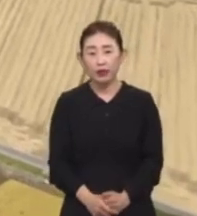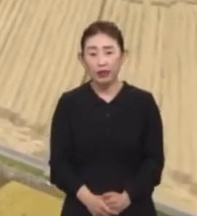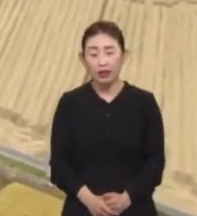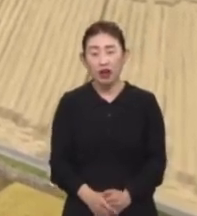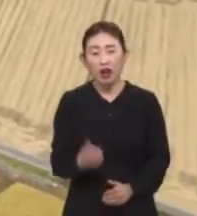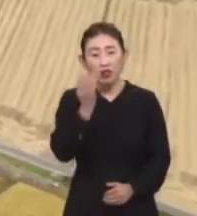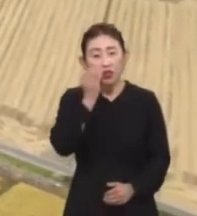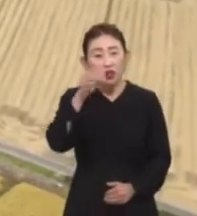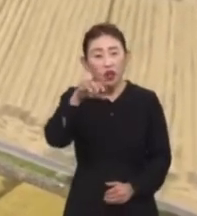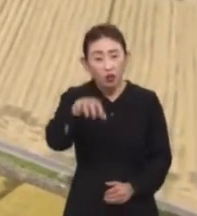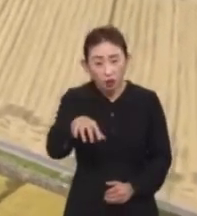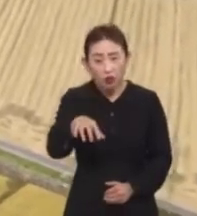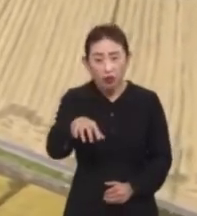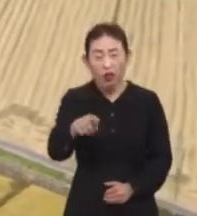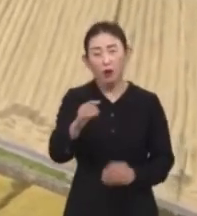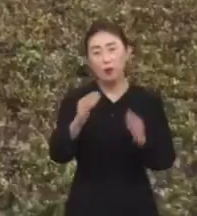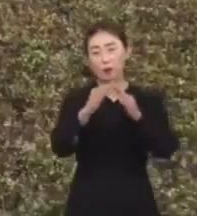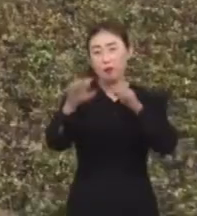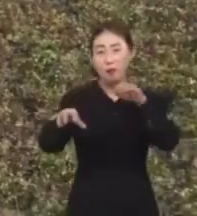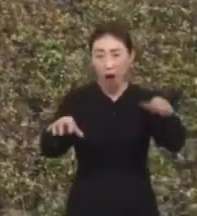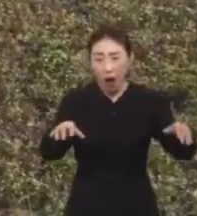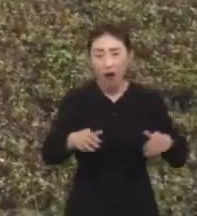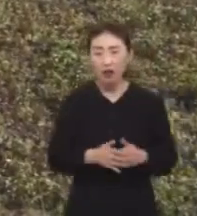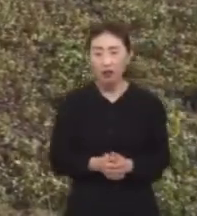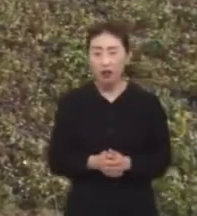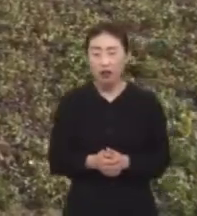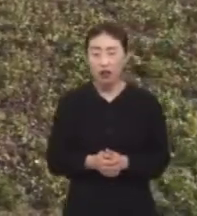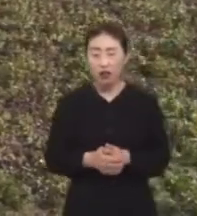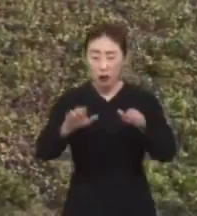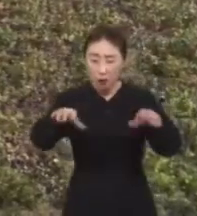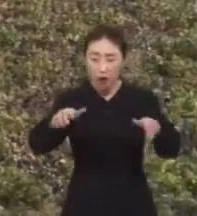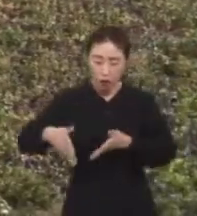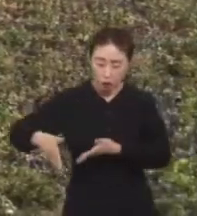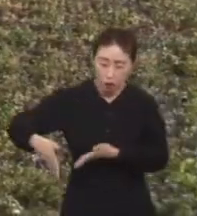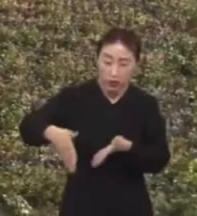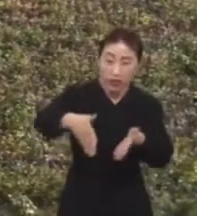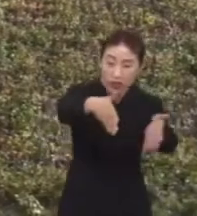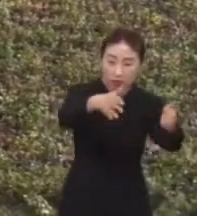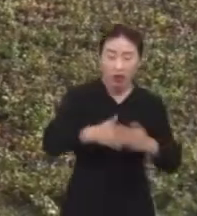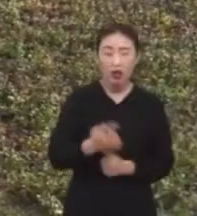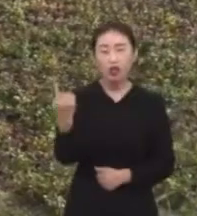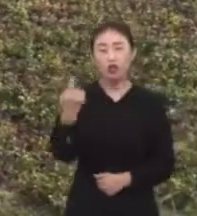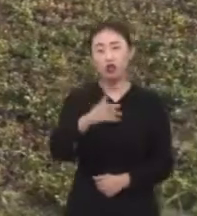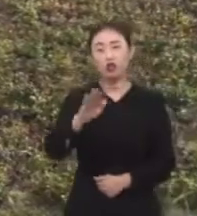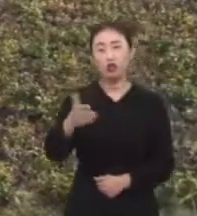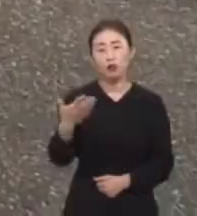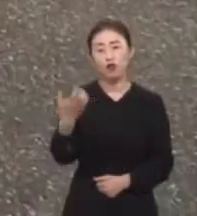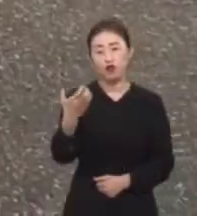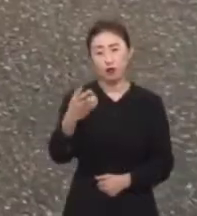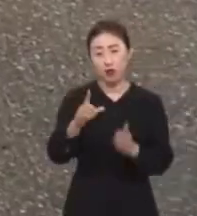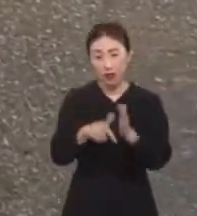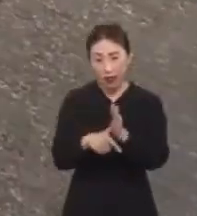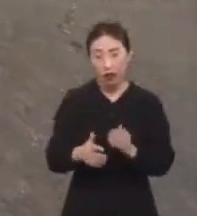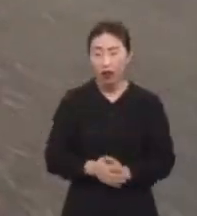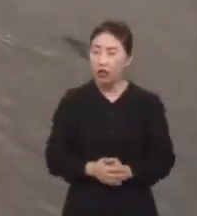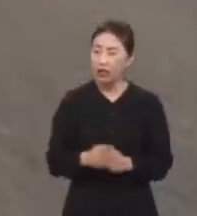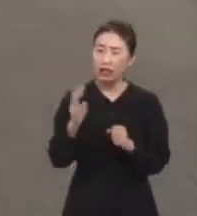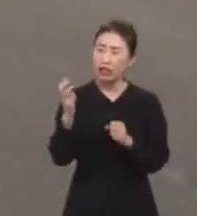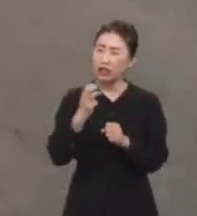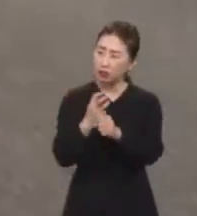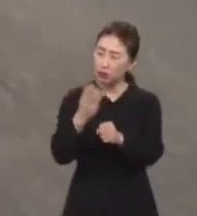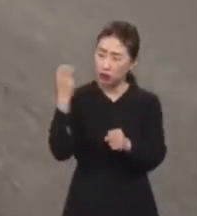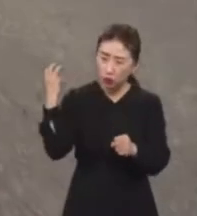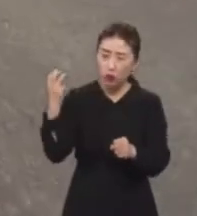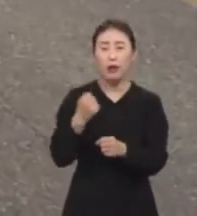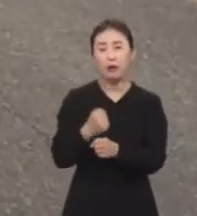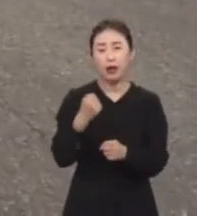이곳은 청양군 청양읍의 한 마을입니다. 이 마을을 가로지르고 있는 이 도로는 1990년대, 그러니까 지금으로부터 약 30여 년